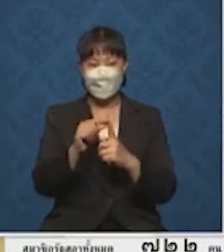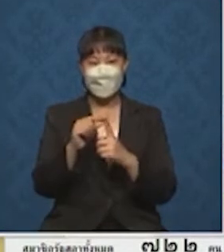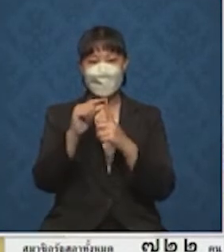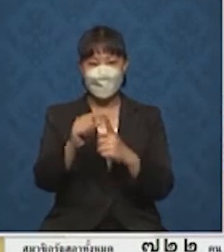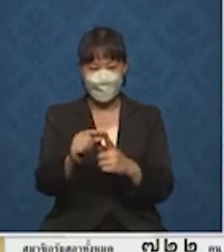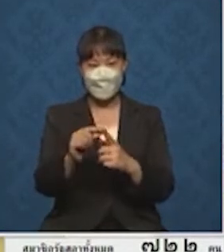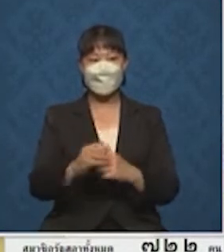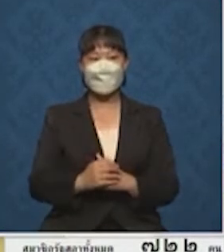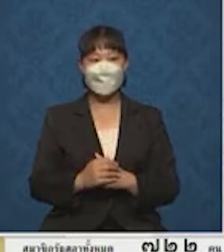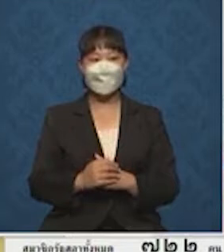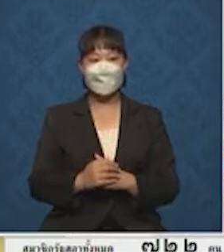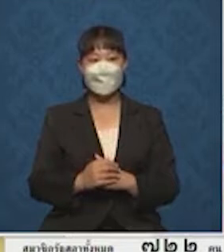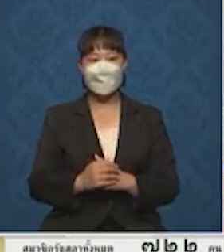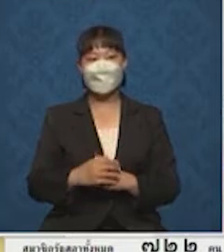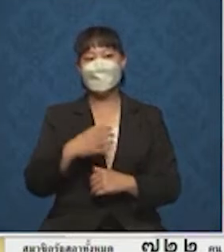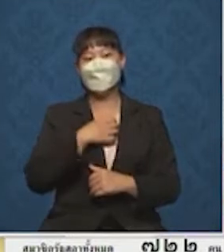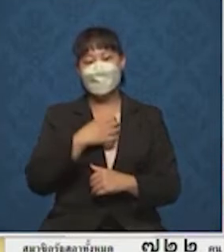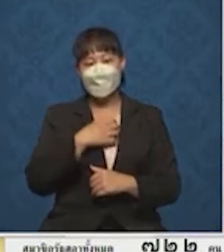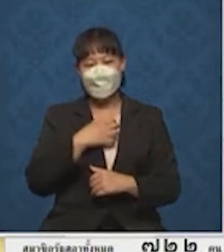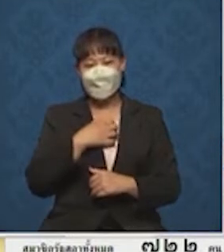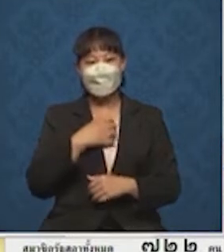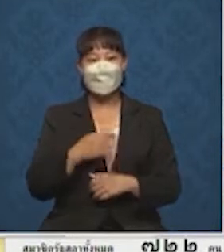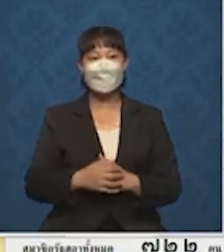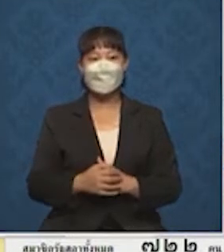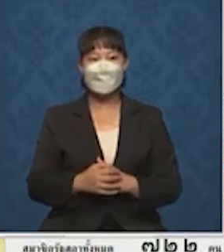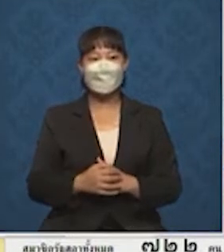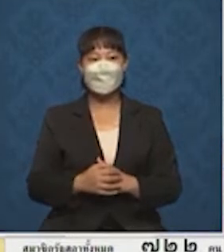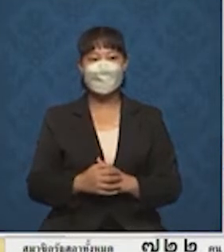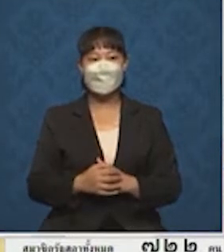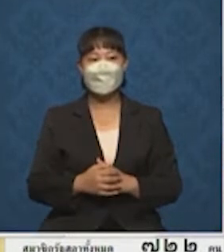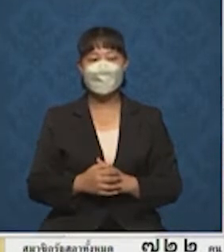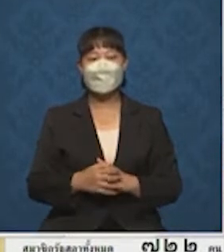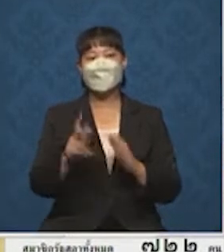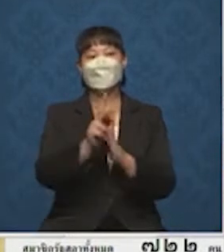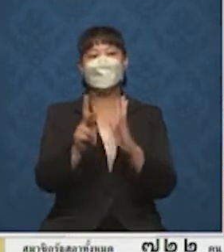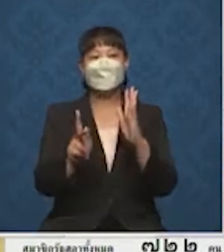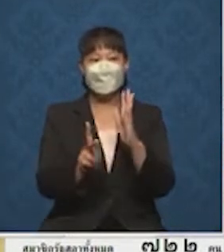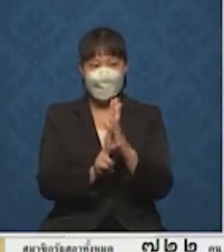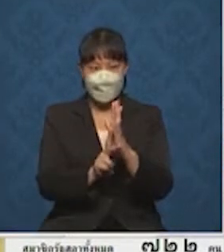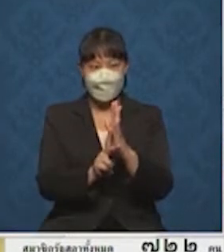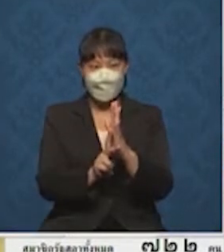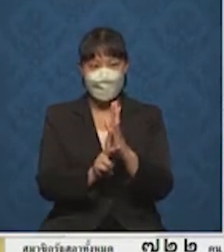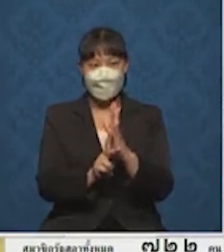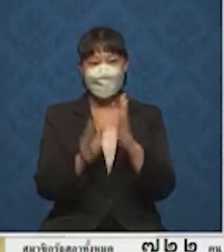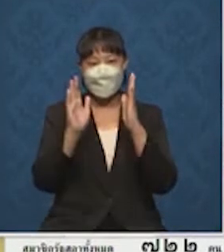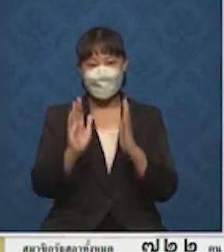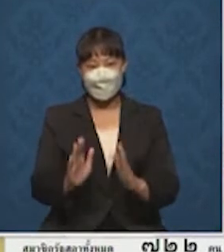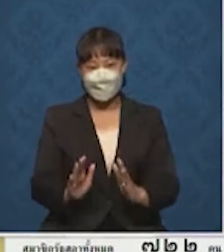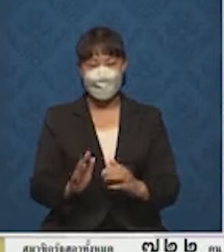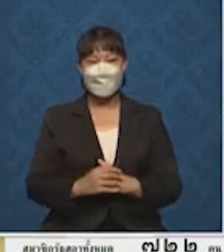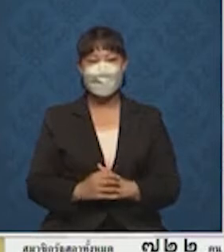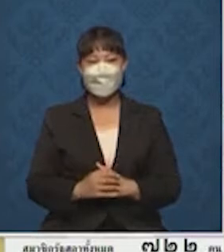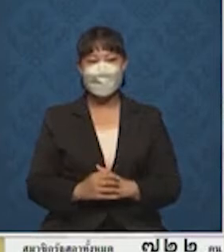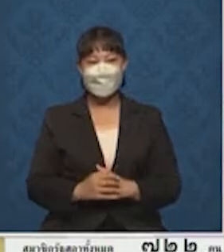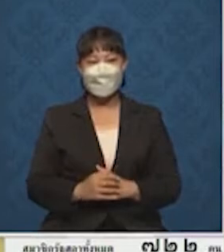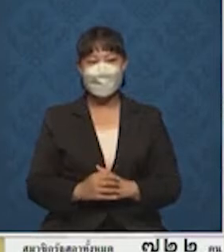ธีอยากจะเอามาสะท้อนใหเห็นว่าการออกกฎบายโดยคนที่หวง